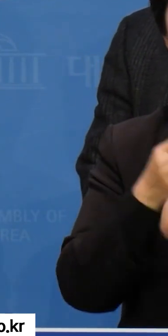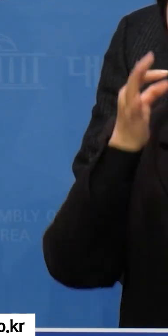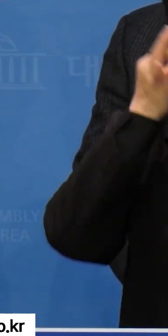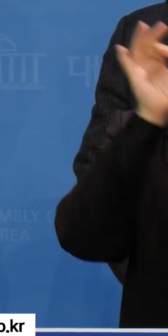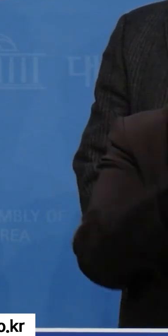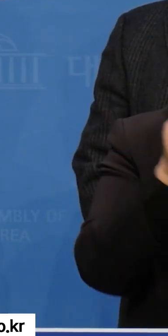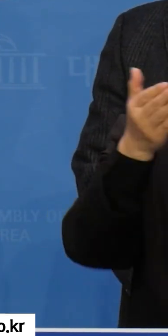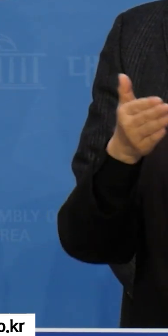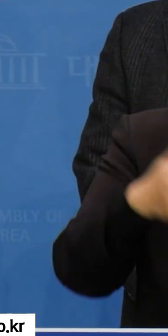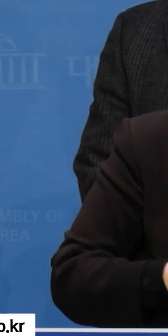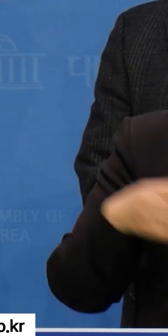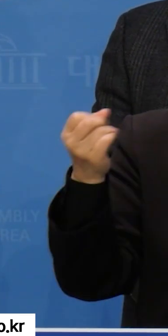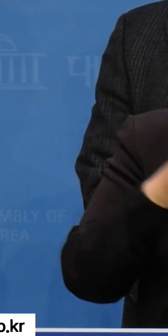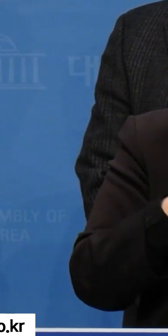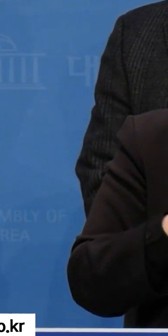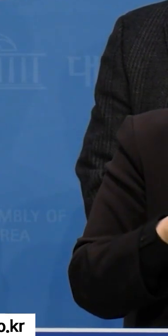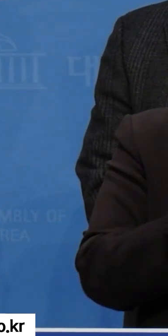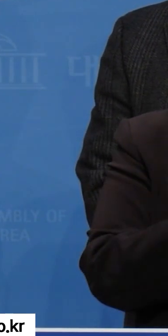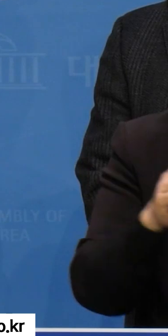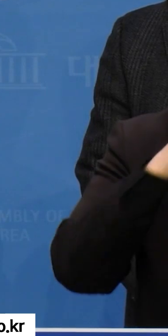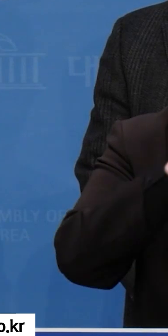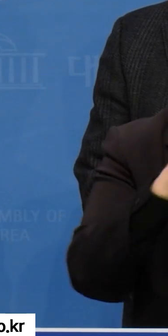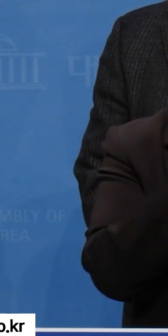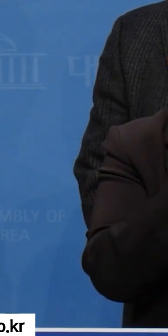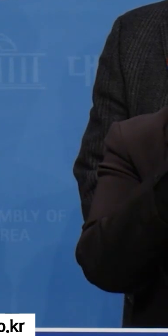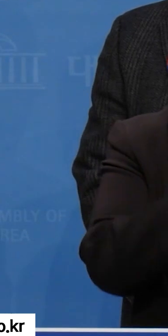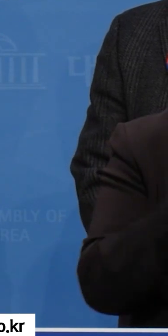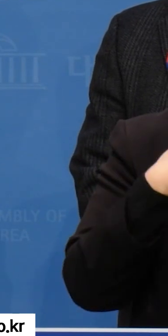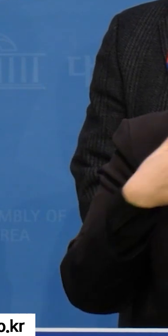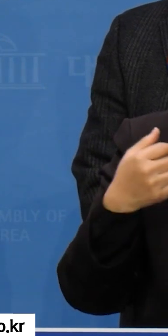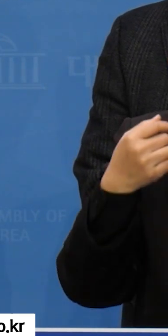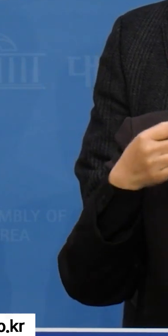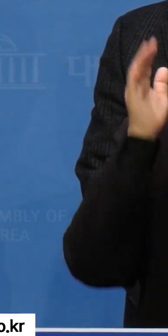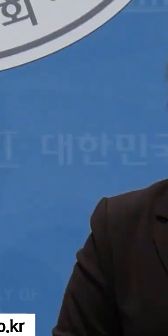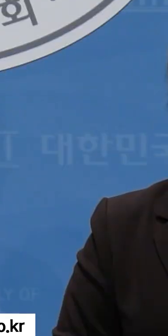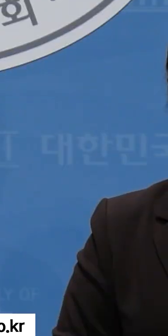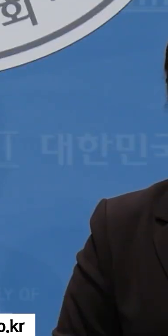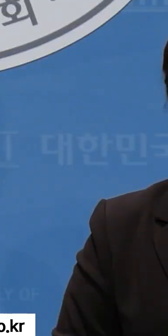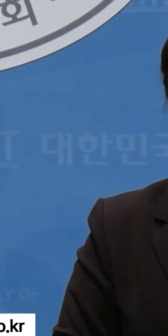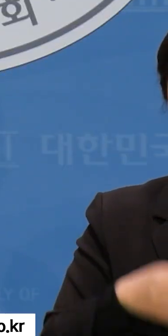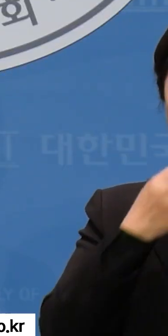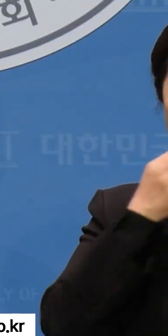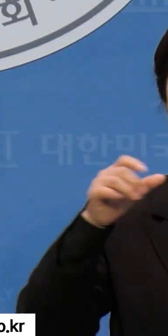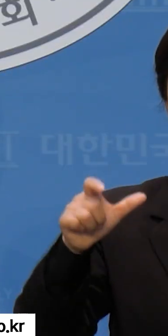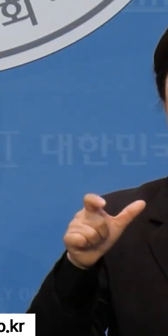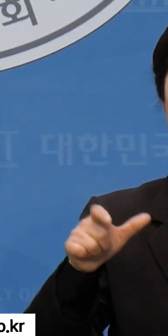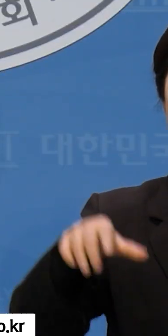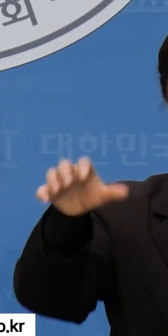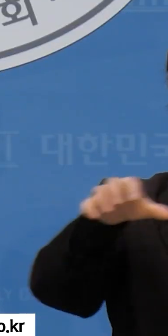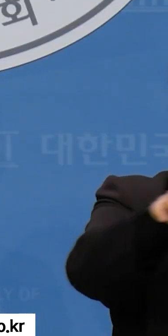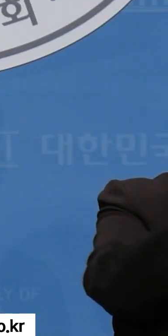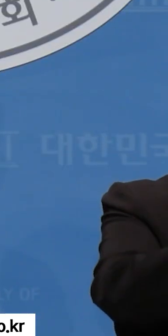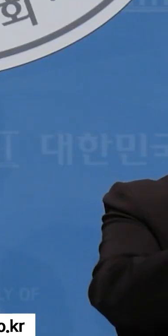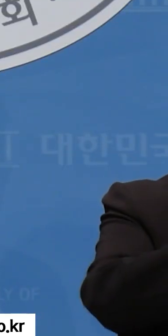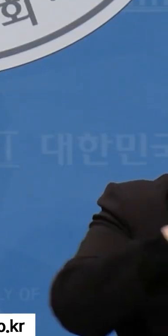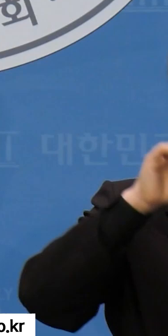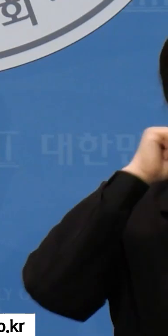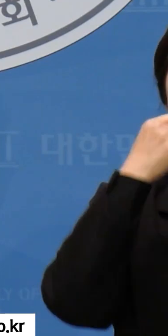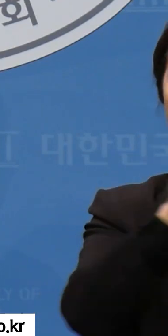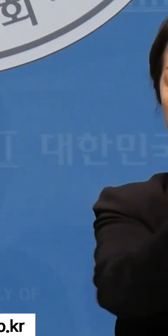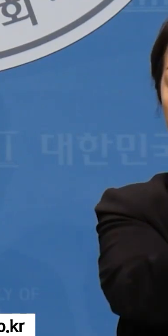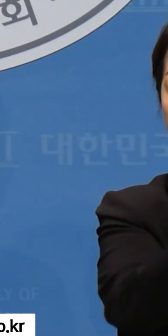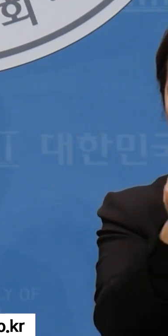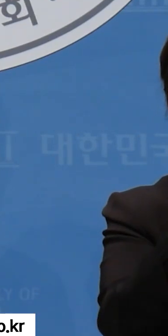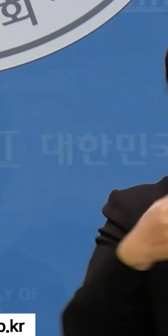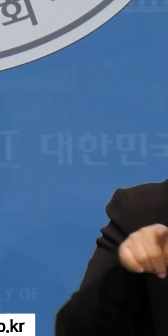힘 보태겠습니다. 또 친절하게 소통하는 데도 의견 모으겠습니다. 감사합니다. 서울 곳곳에 어려운 시민들과